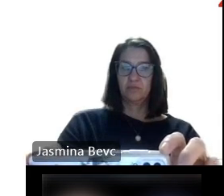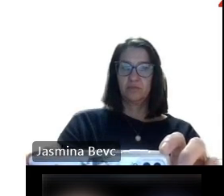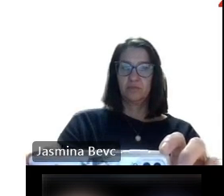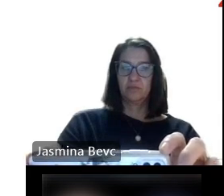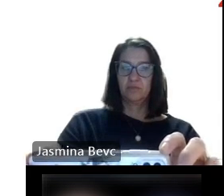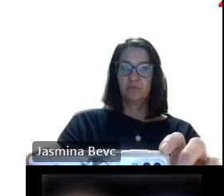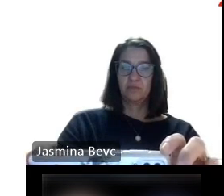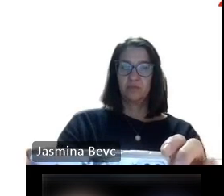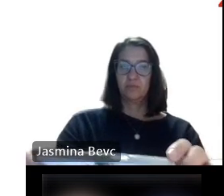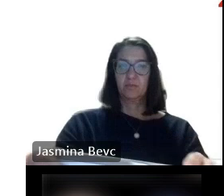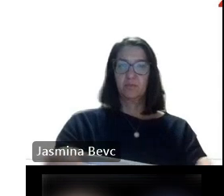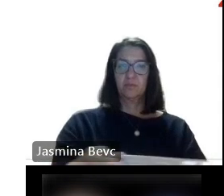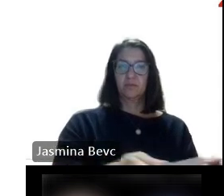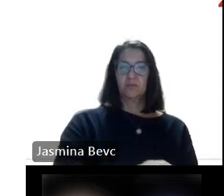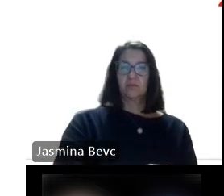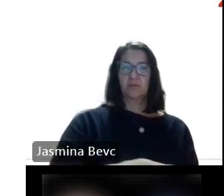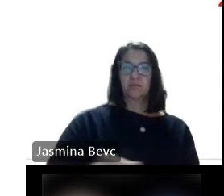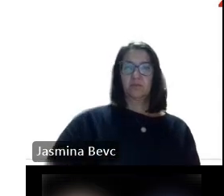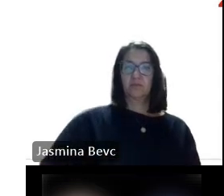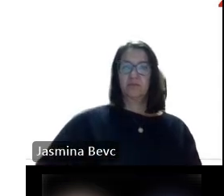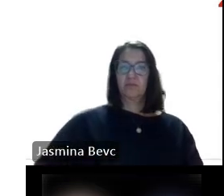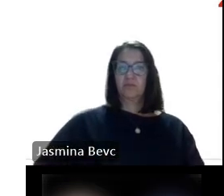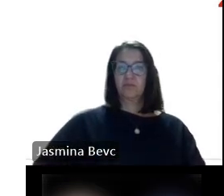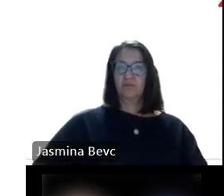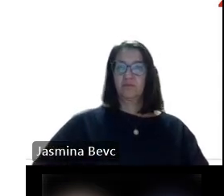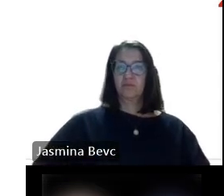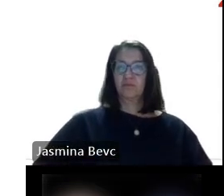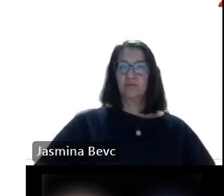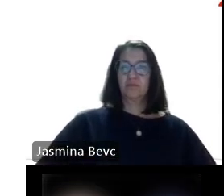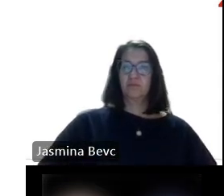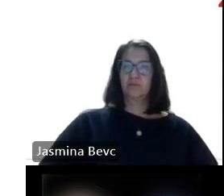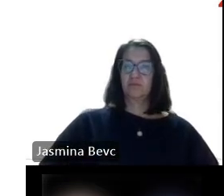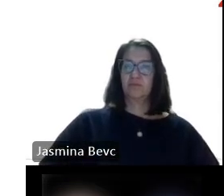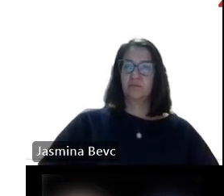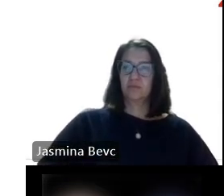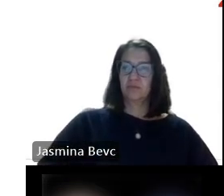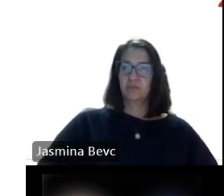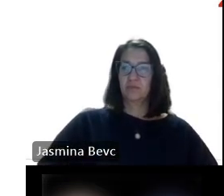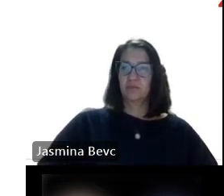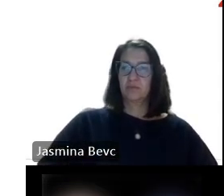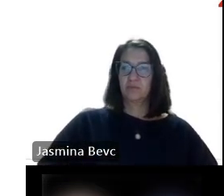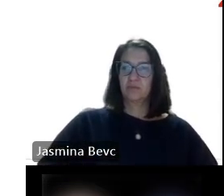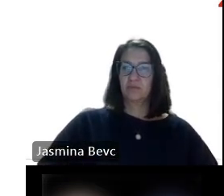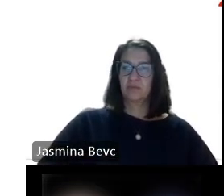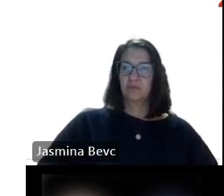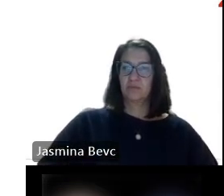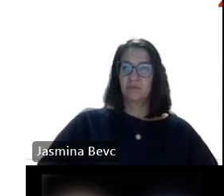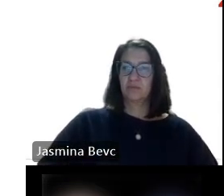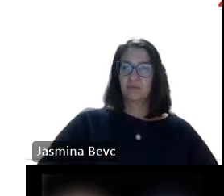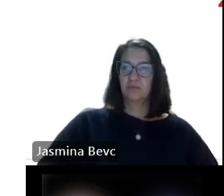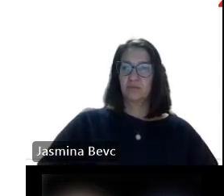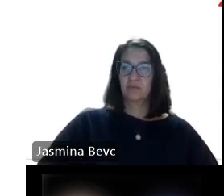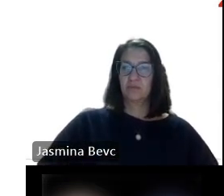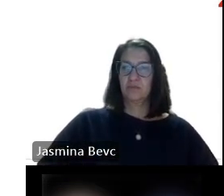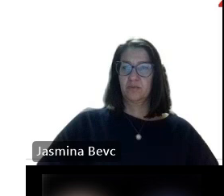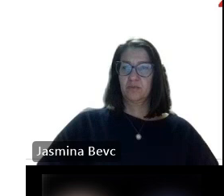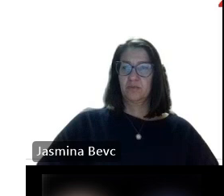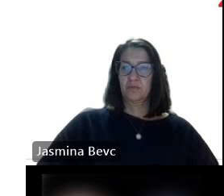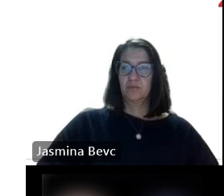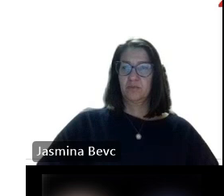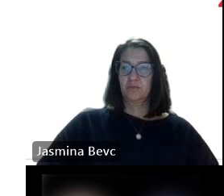SCOP merimo pri različnih pogojih obratovanja. Zelo pomembno za doseženo grelno število